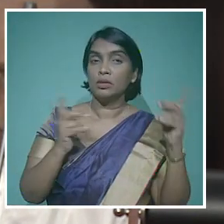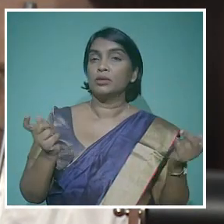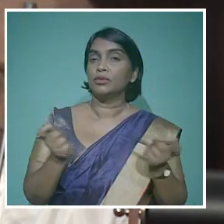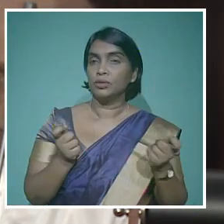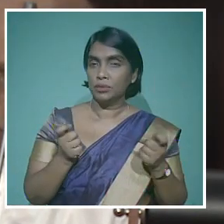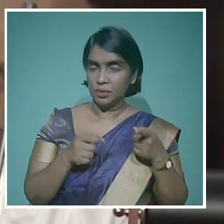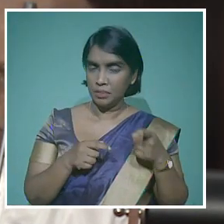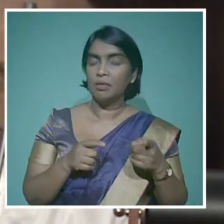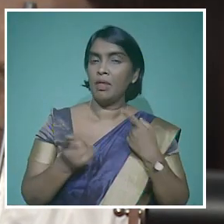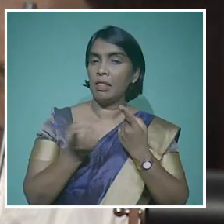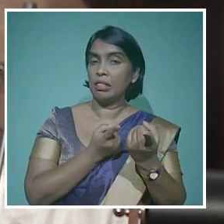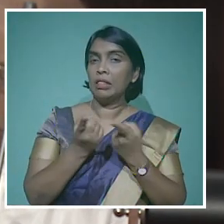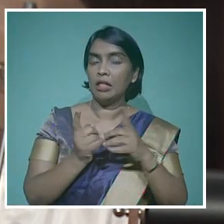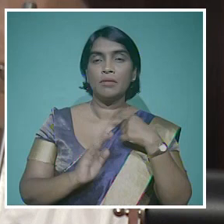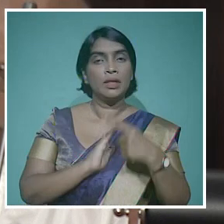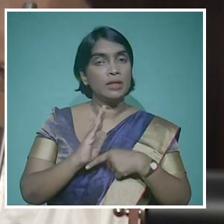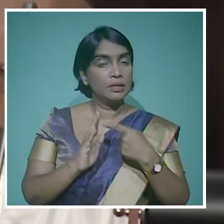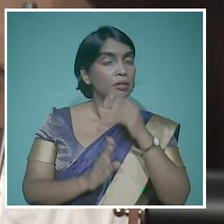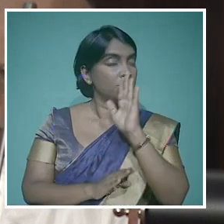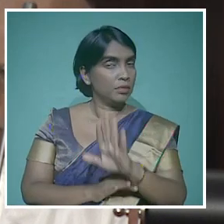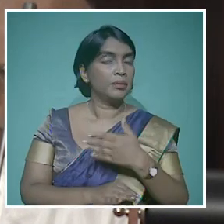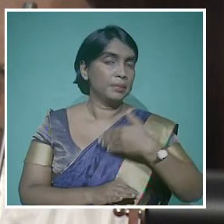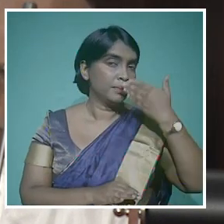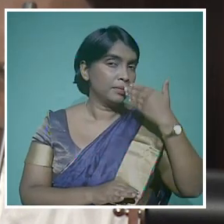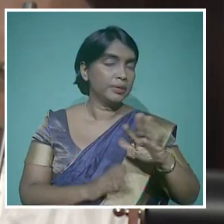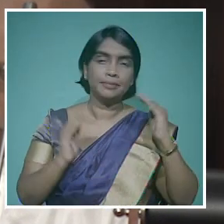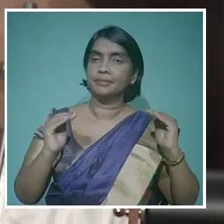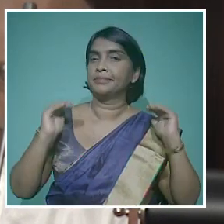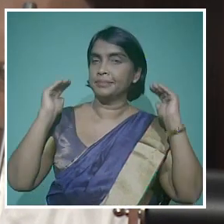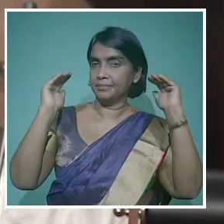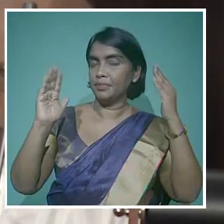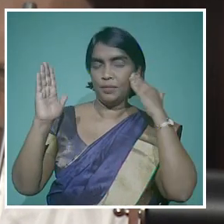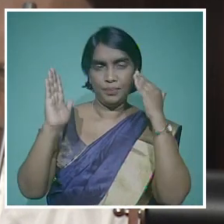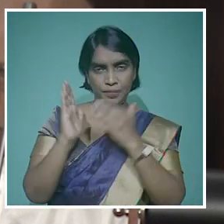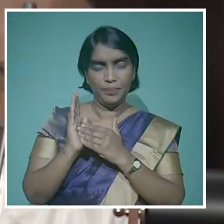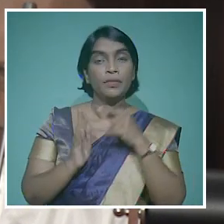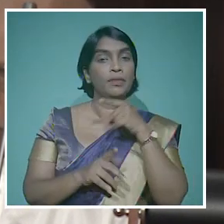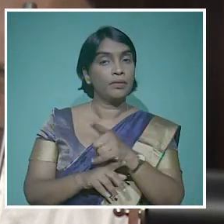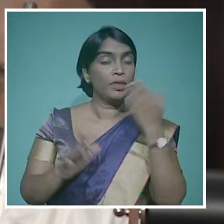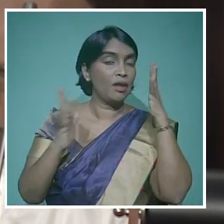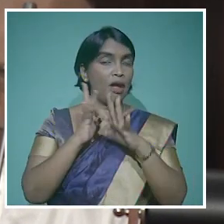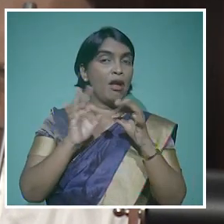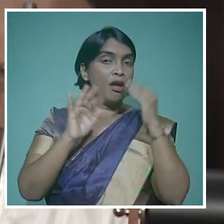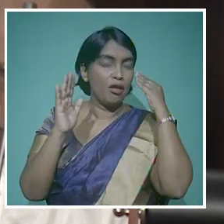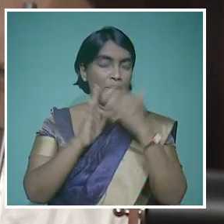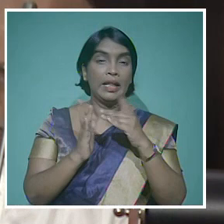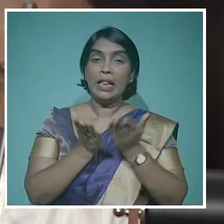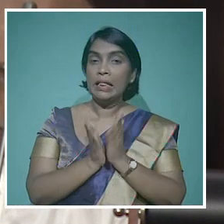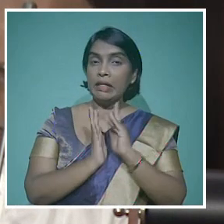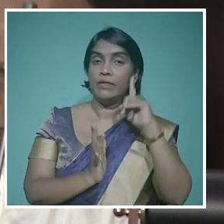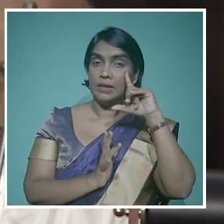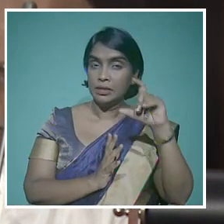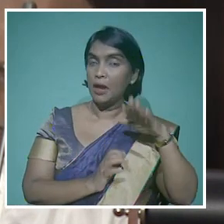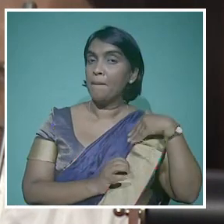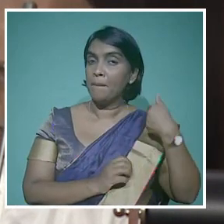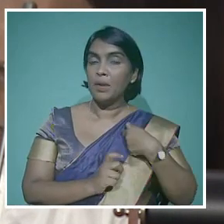තුළ තරඟ කිරීමට ශ්‍රී ලංකාවට ඇති හැකියාව ඉහළ නැගීම පිළිබඳයි. මේ අරමුණින් ඉන්දියාව හා චීනය වැනි